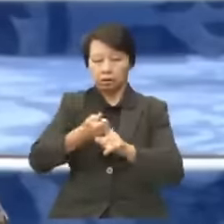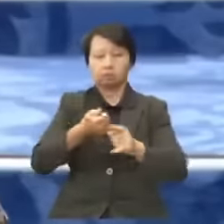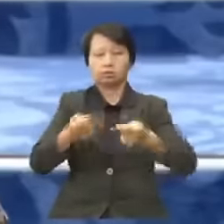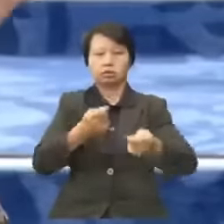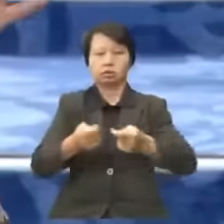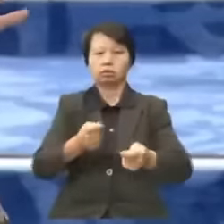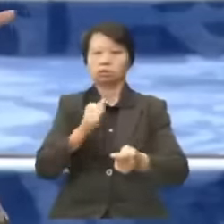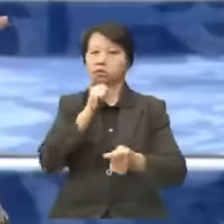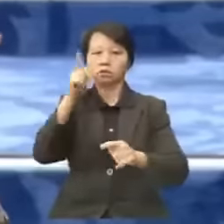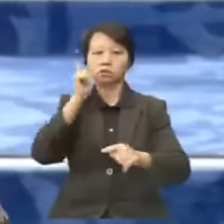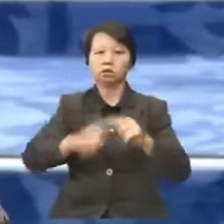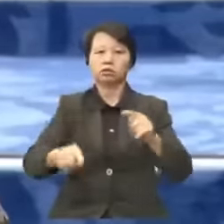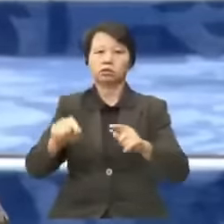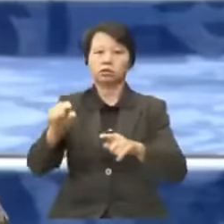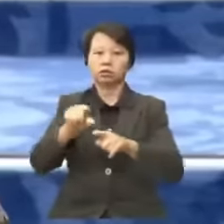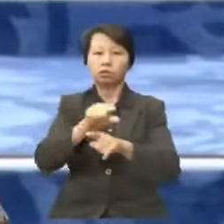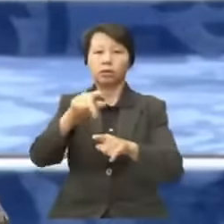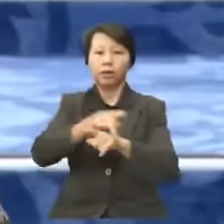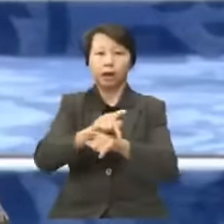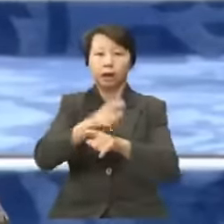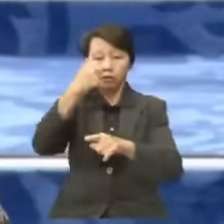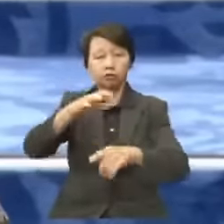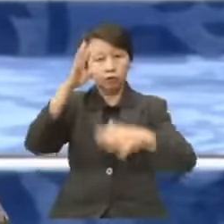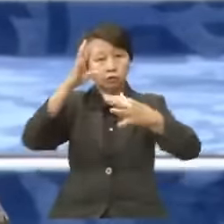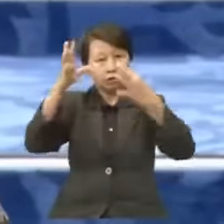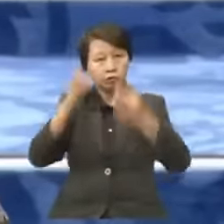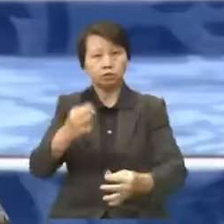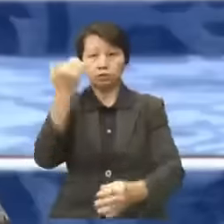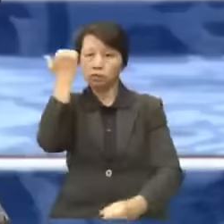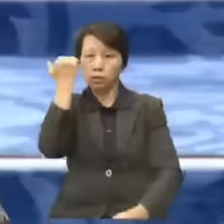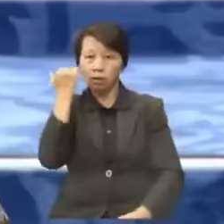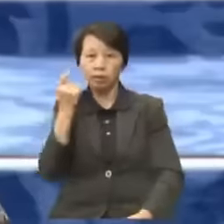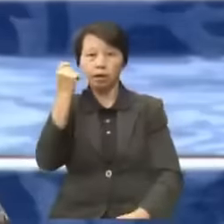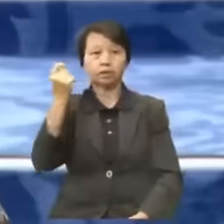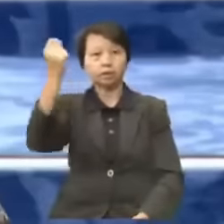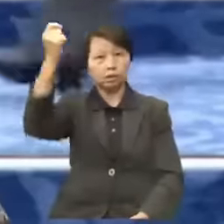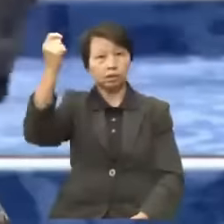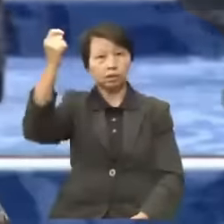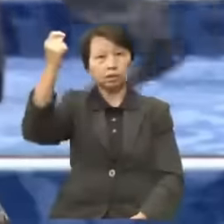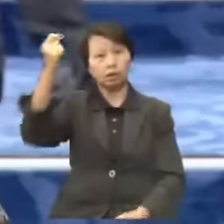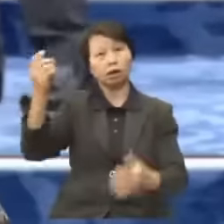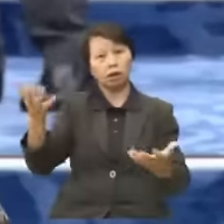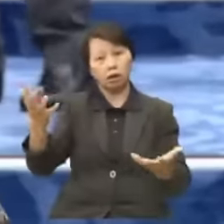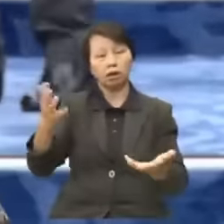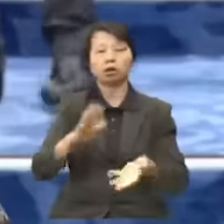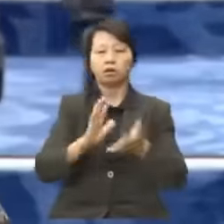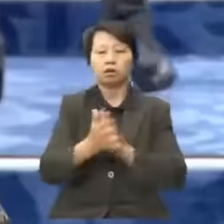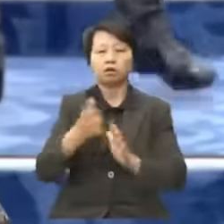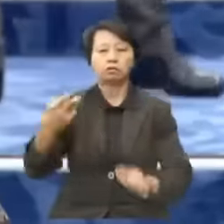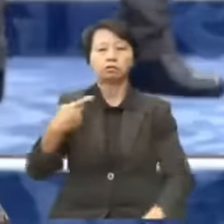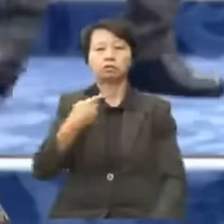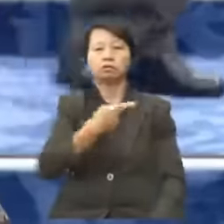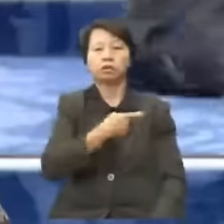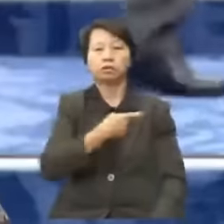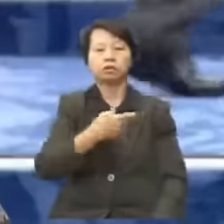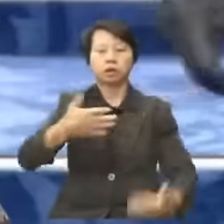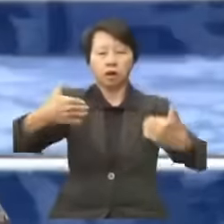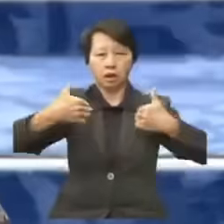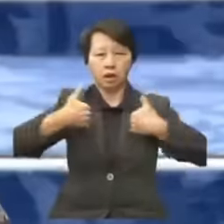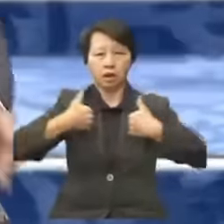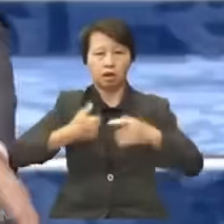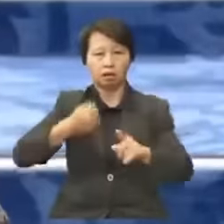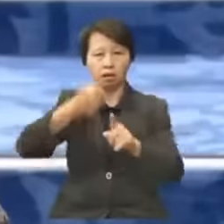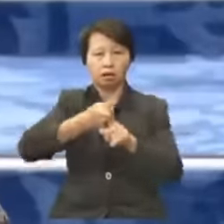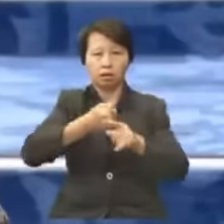itu tidak lagi boleh diguna pakai kerana Keputusan Mahkamah tinggi maka kita mengadakan